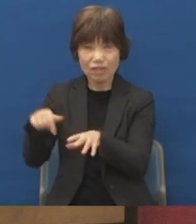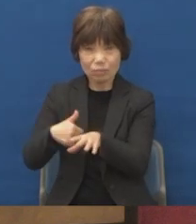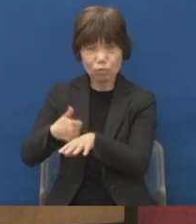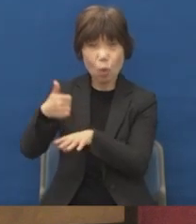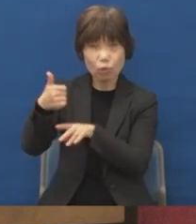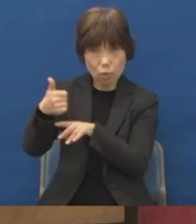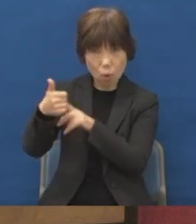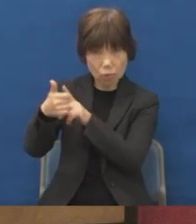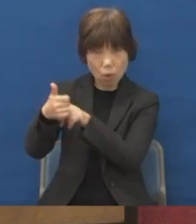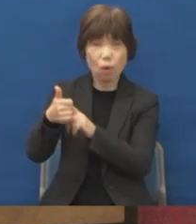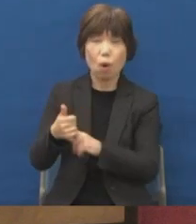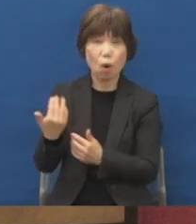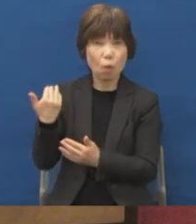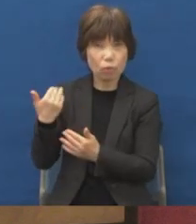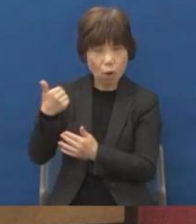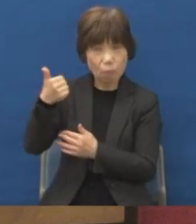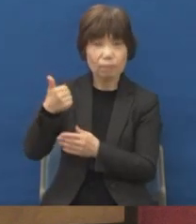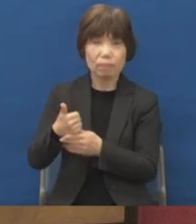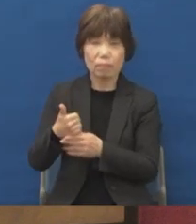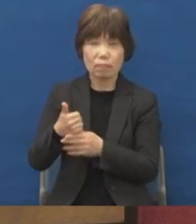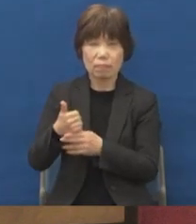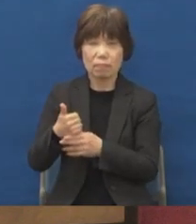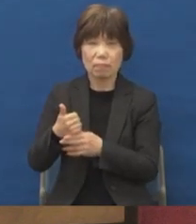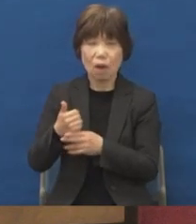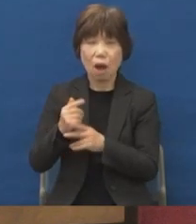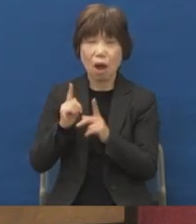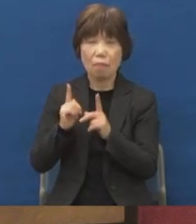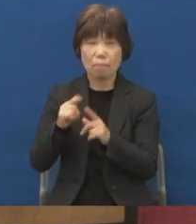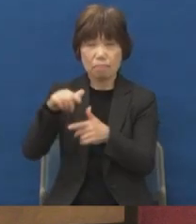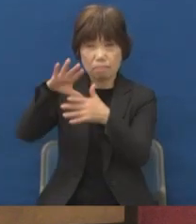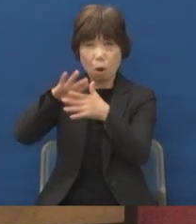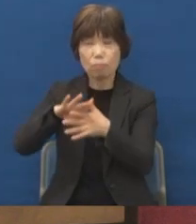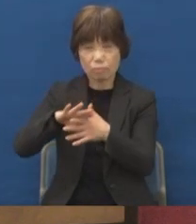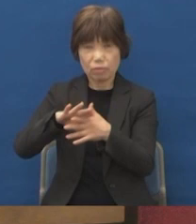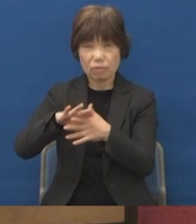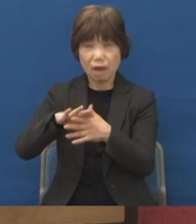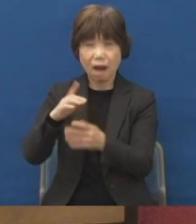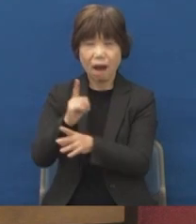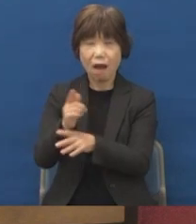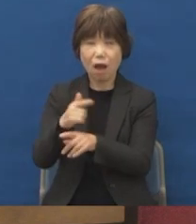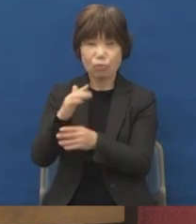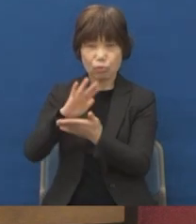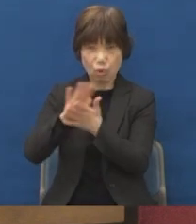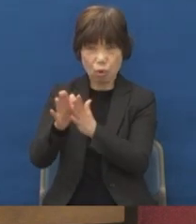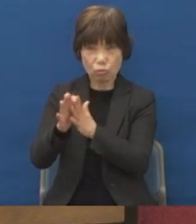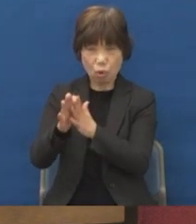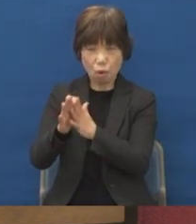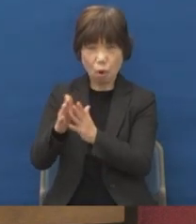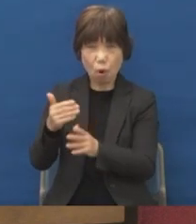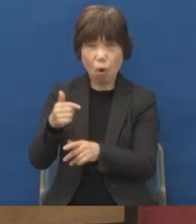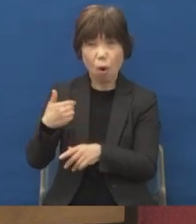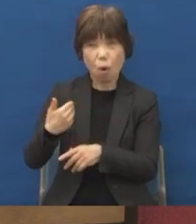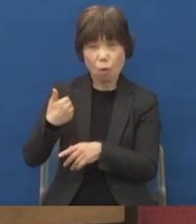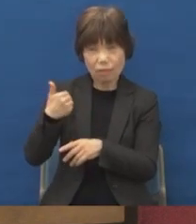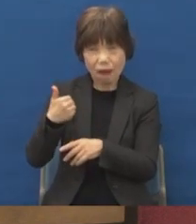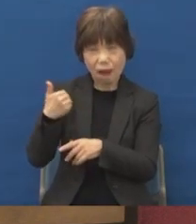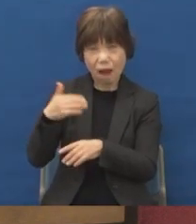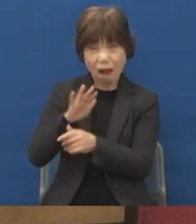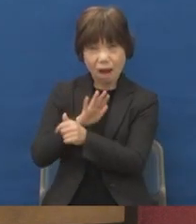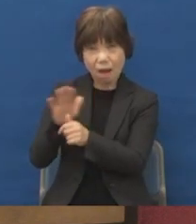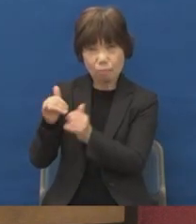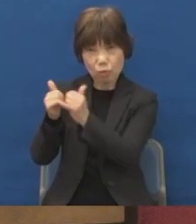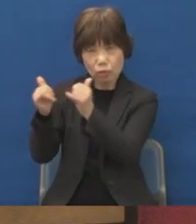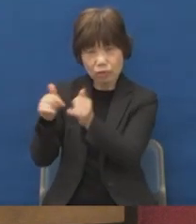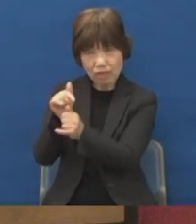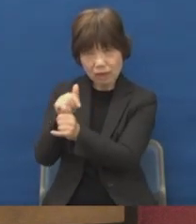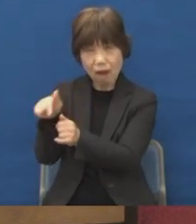た元文部科学省など同派の主な幹部が政治倫理審